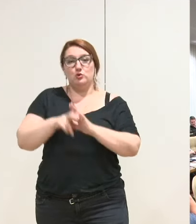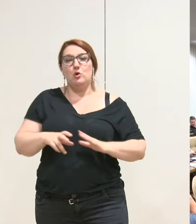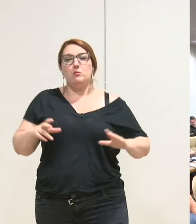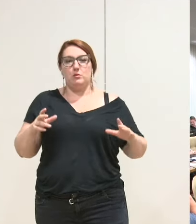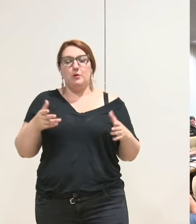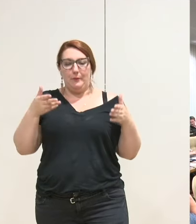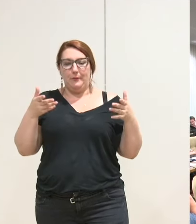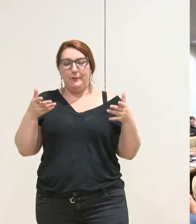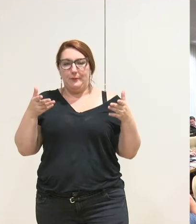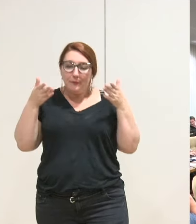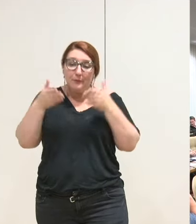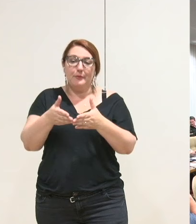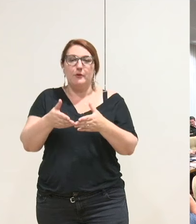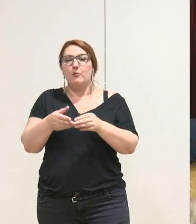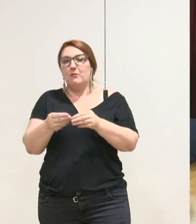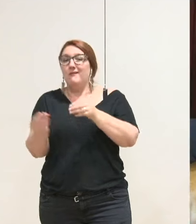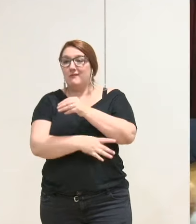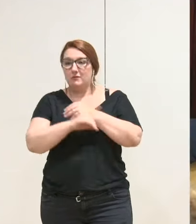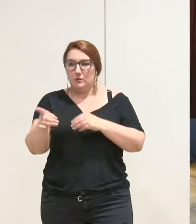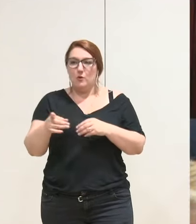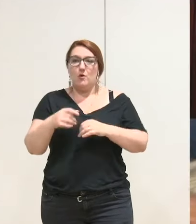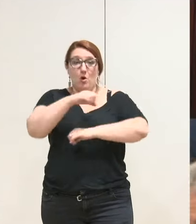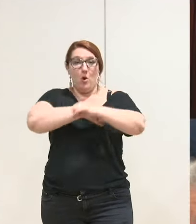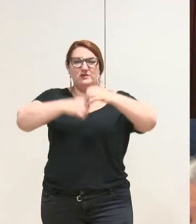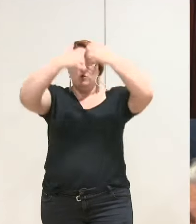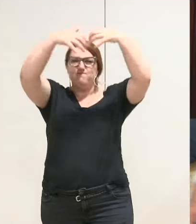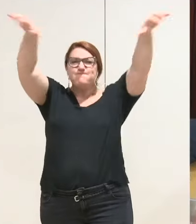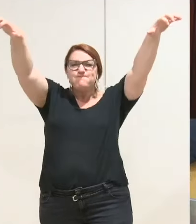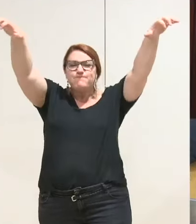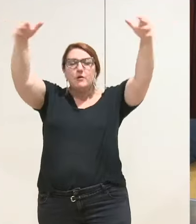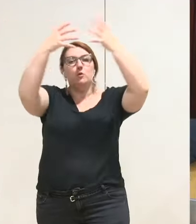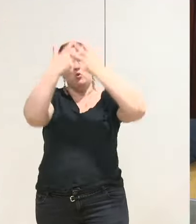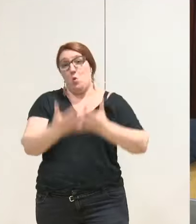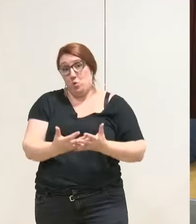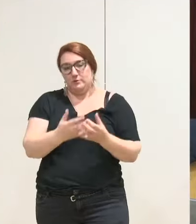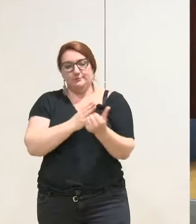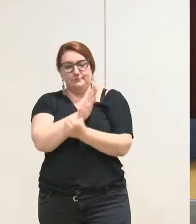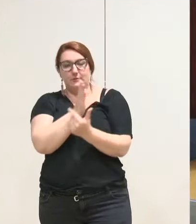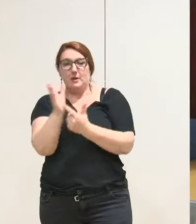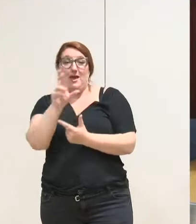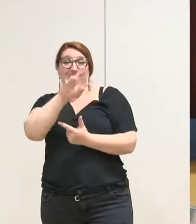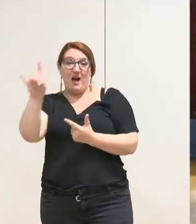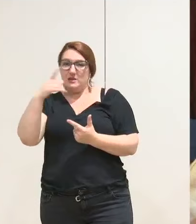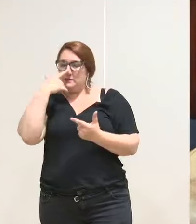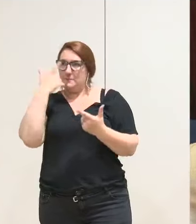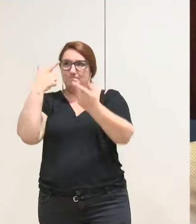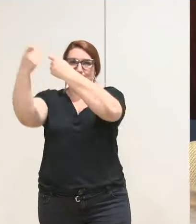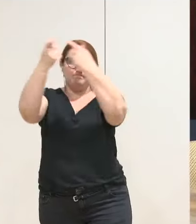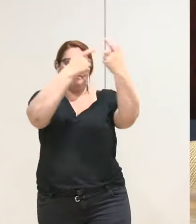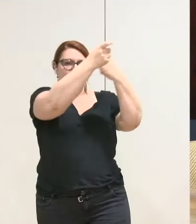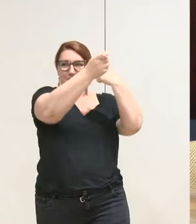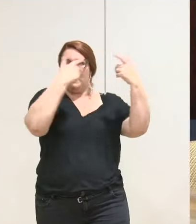fois la question d'une organisation bicéphale qui était trop lourd des pratiques ressources humaines à harmoniser entre nos deux